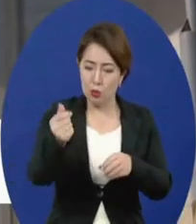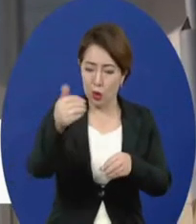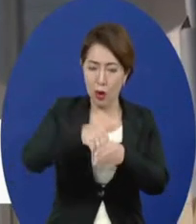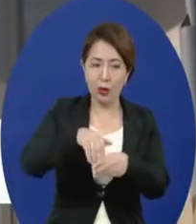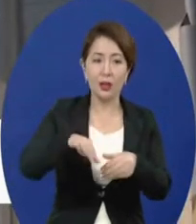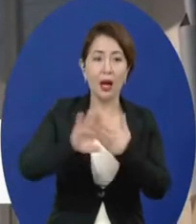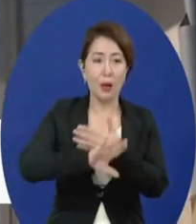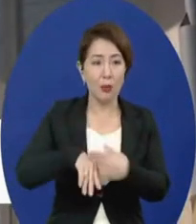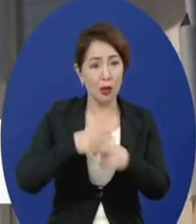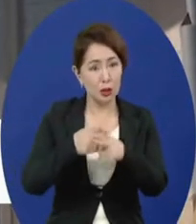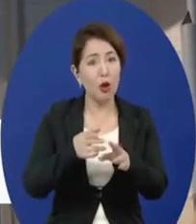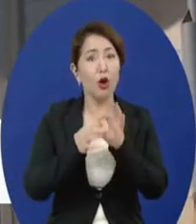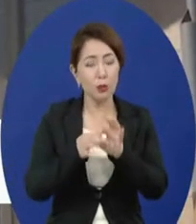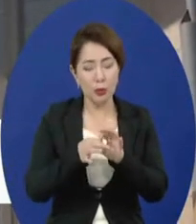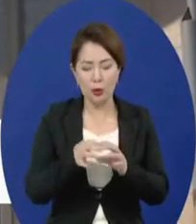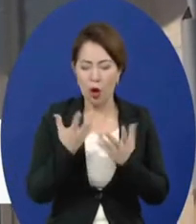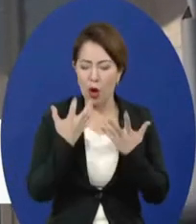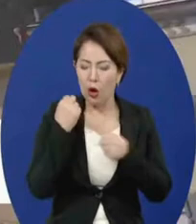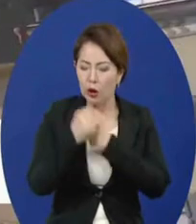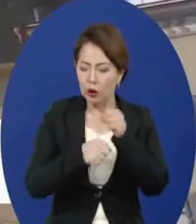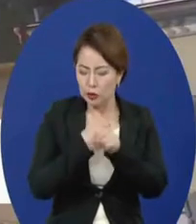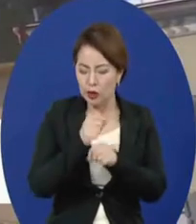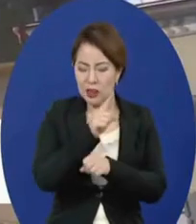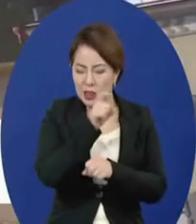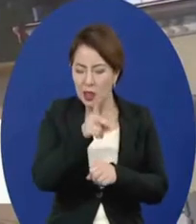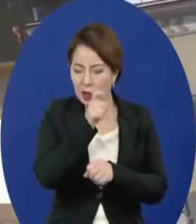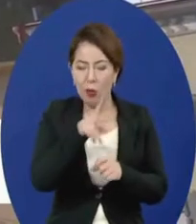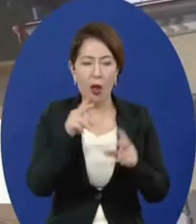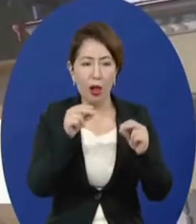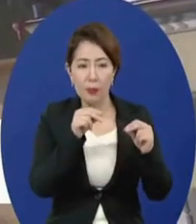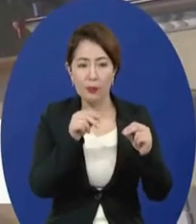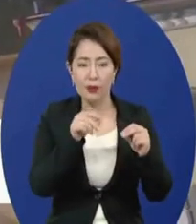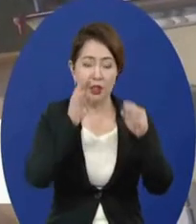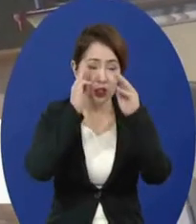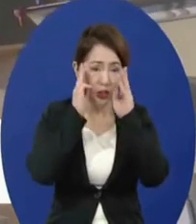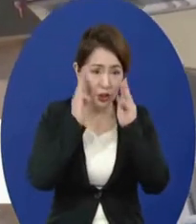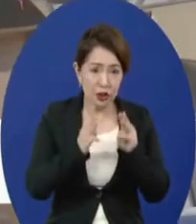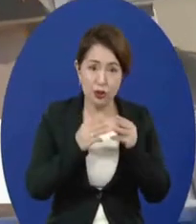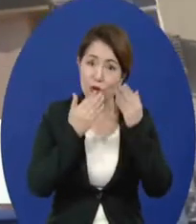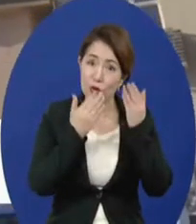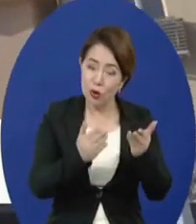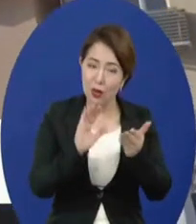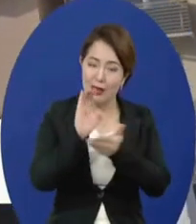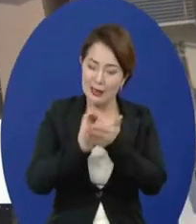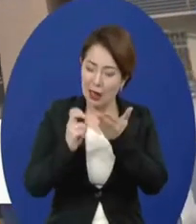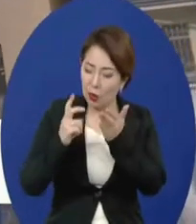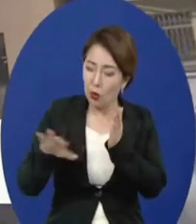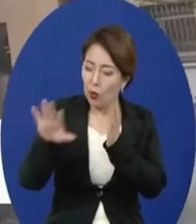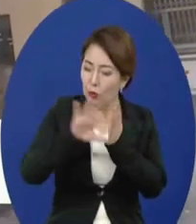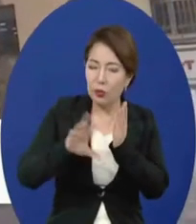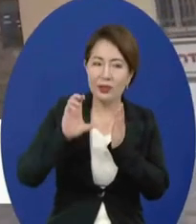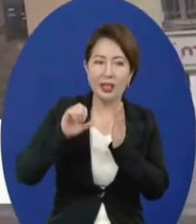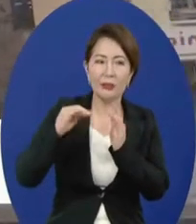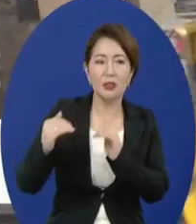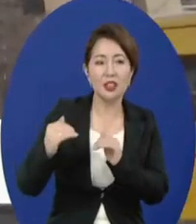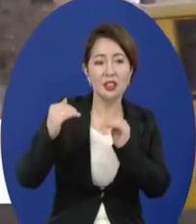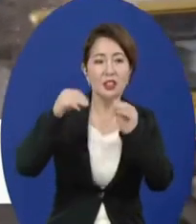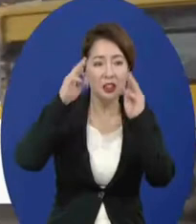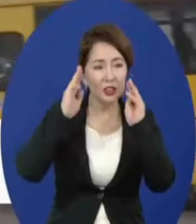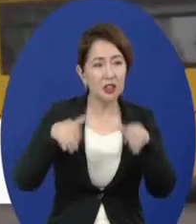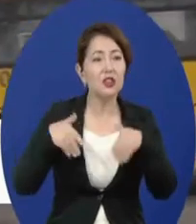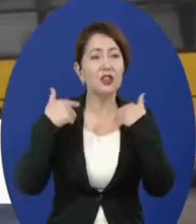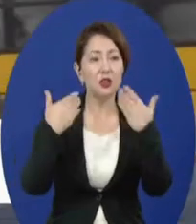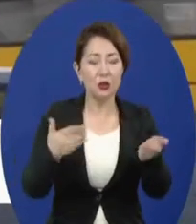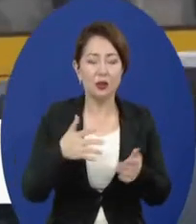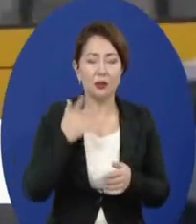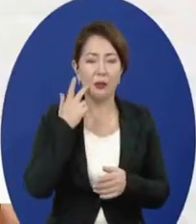чиглэсэн. Үүнийг дагаад олон жил хөндөгдсөн зээлийн хүүгийн асуудлыг шийдвэрлэх цаашлаад санхүүгийн салбарыг хөгжүүлнэ гэдгийг Улсын хурлын эдийн засгийн байнгын хорооны